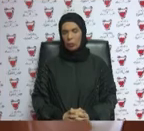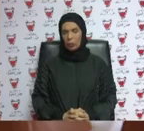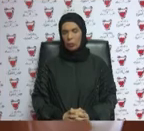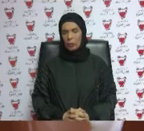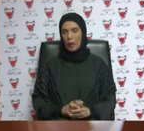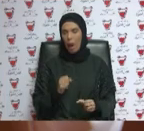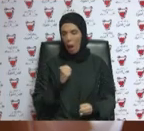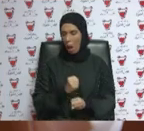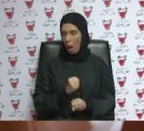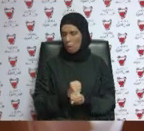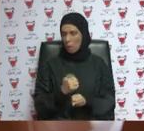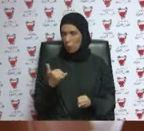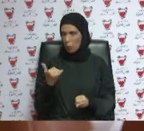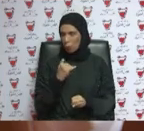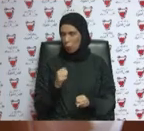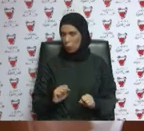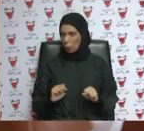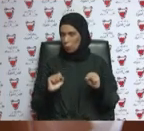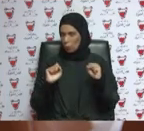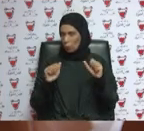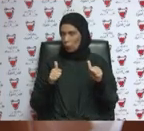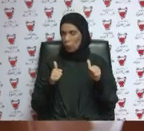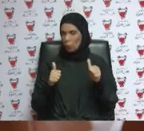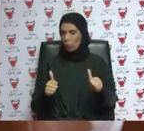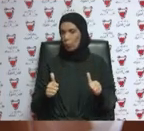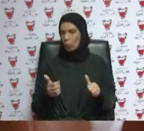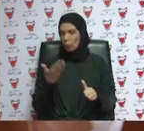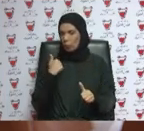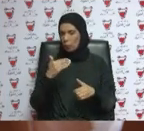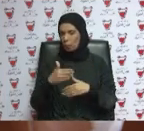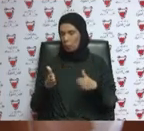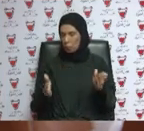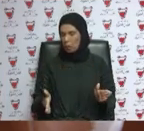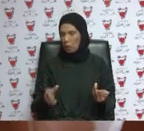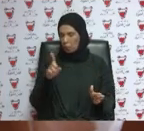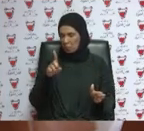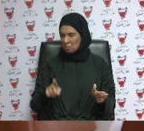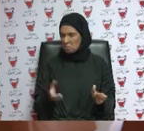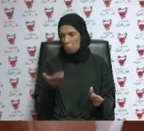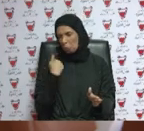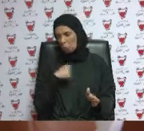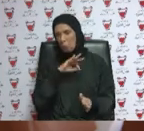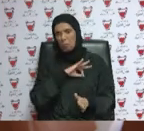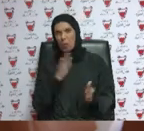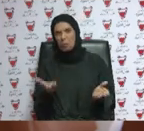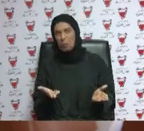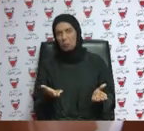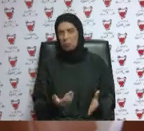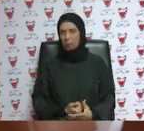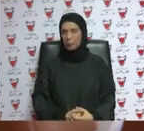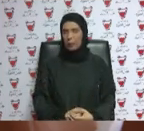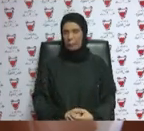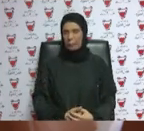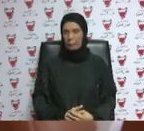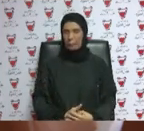عمل جبار، وإذا كان لم يفعل هذا الصندوق في مثل هذا اليوم فمتى إذن يفعل؟